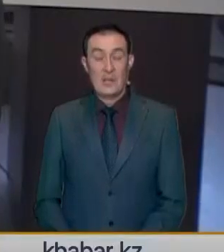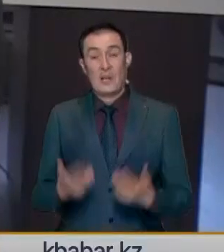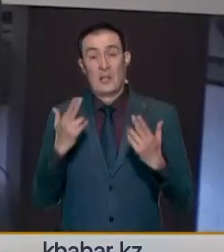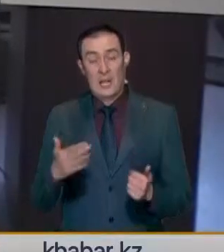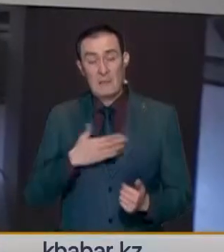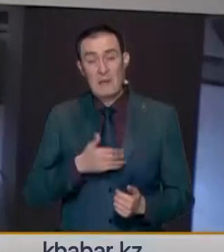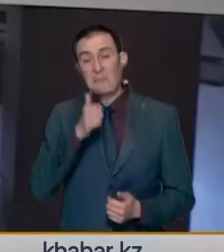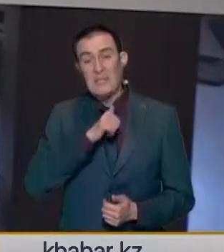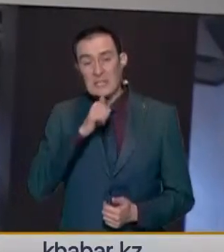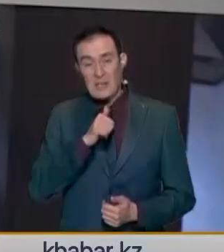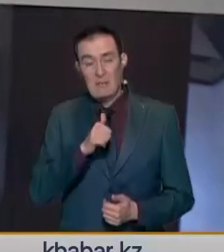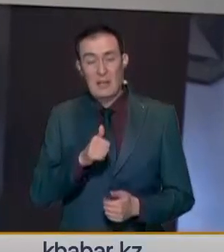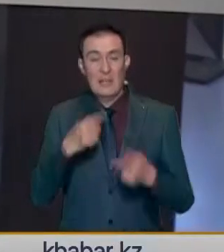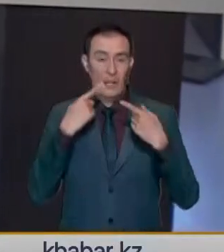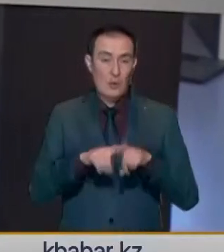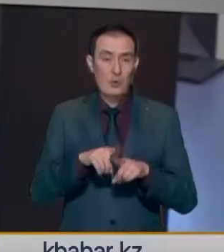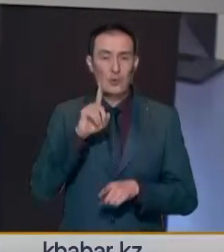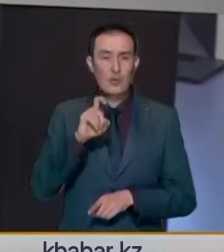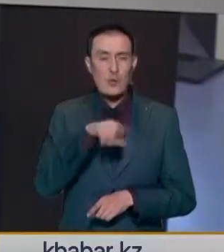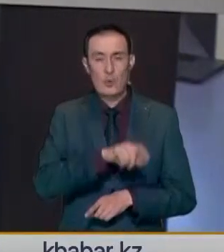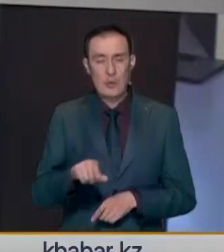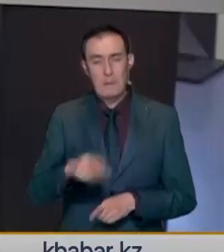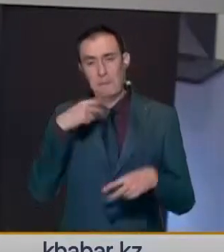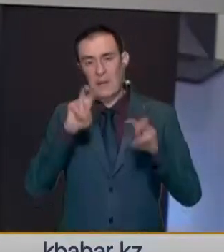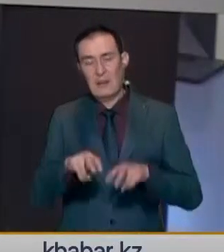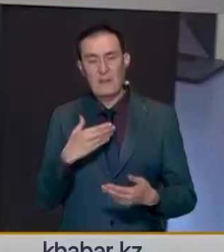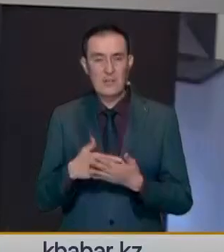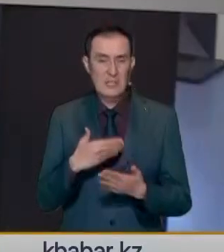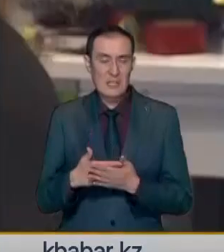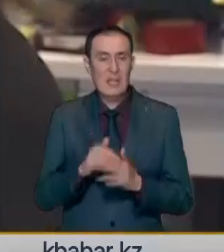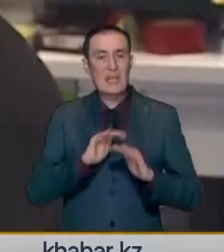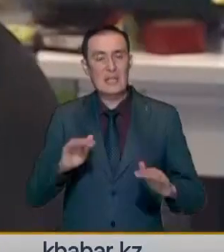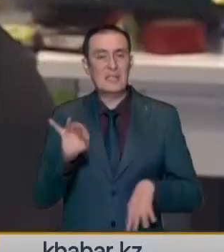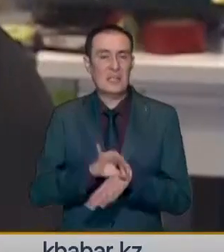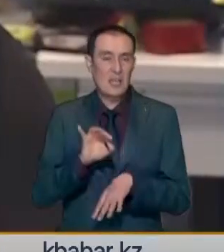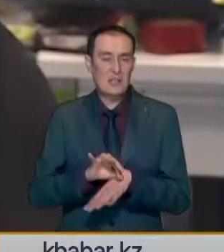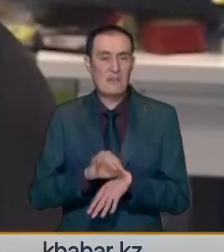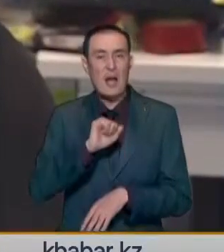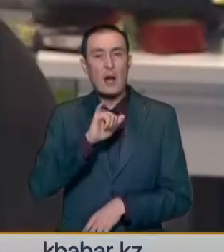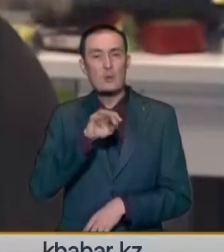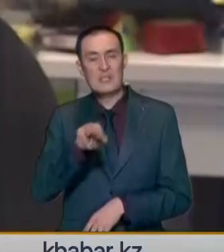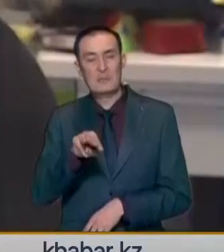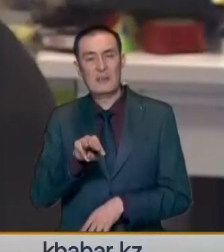Конечно, мы протестировали эту технологию на сотни людей. Проверили, в частности, на детях, страдающих